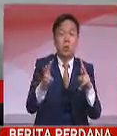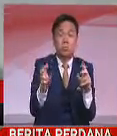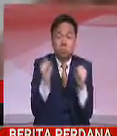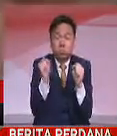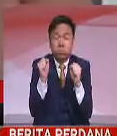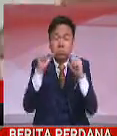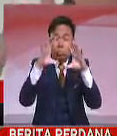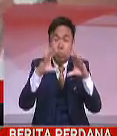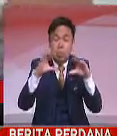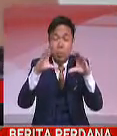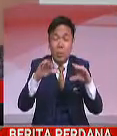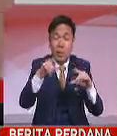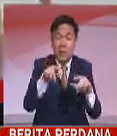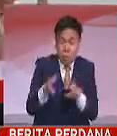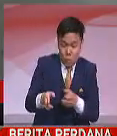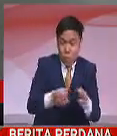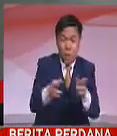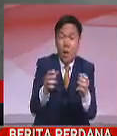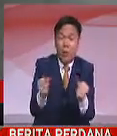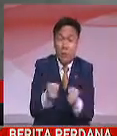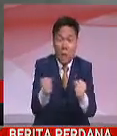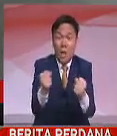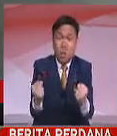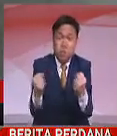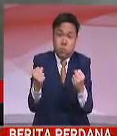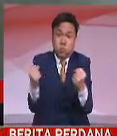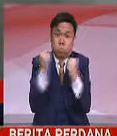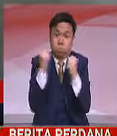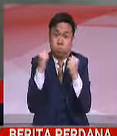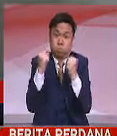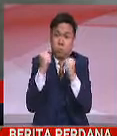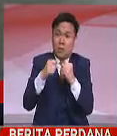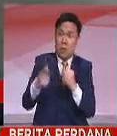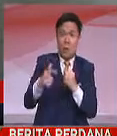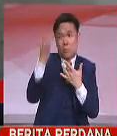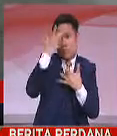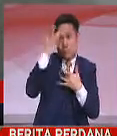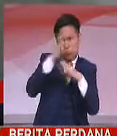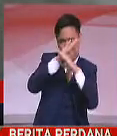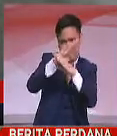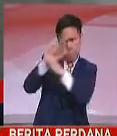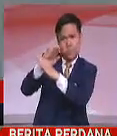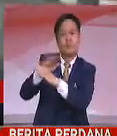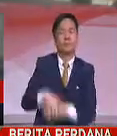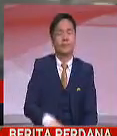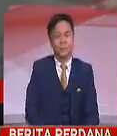percaya air sungai yang dingin mampu merangsang imunisasi tubuh bagi bertindak balas dengan sebarang serangan penyakit.